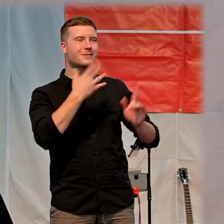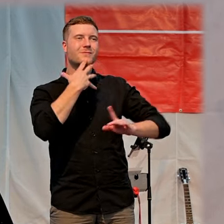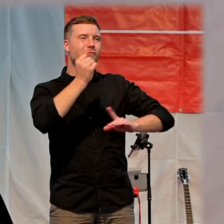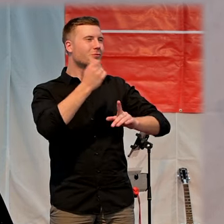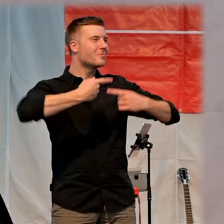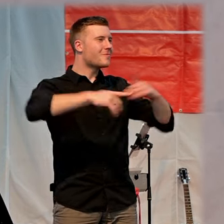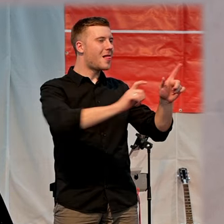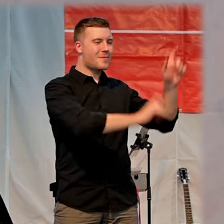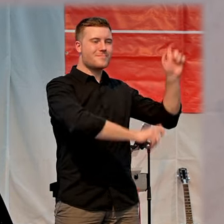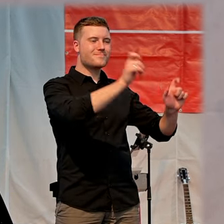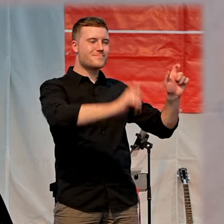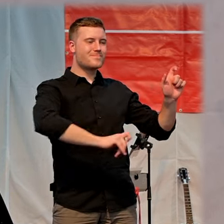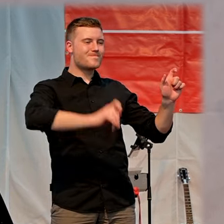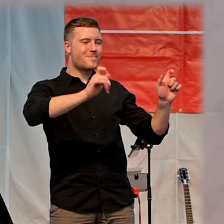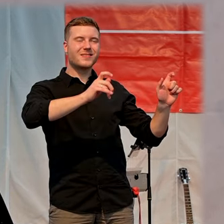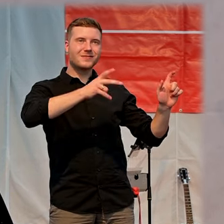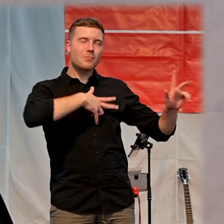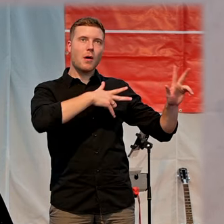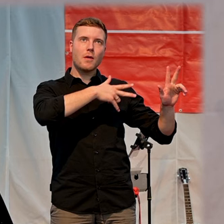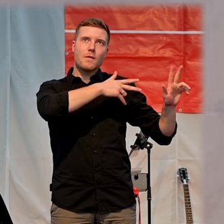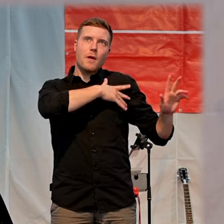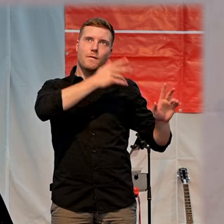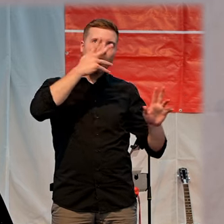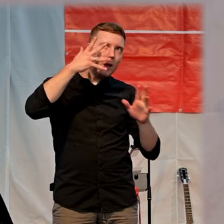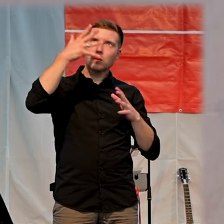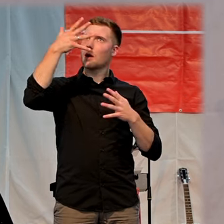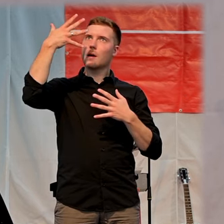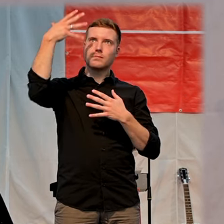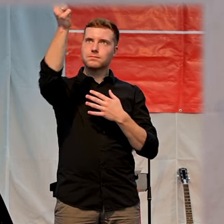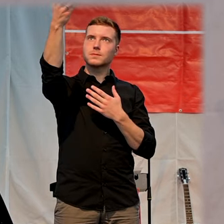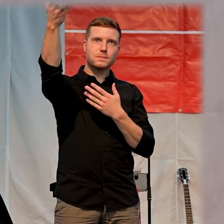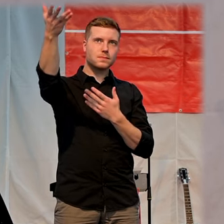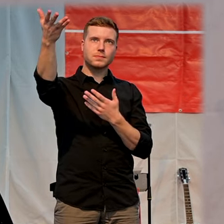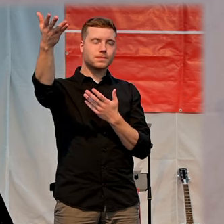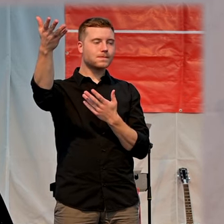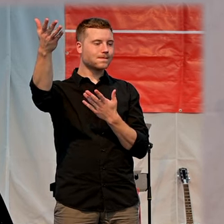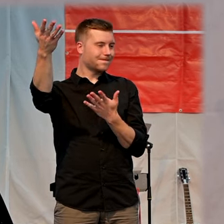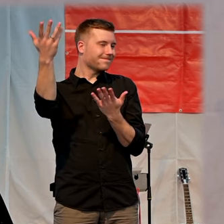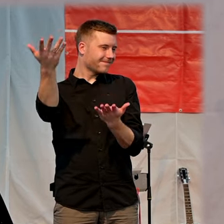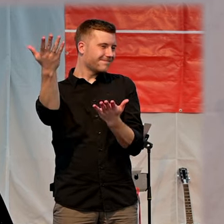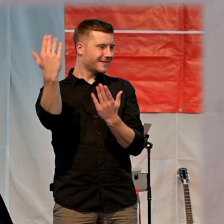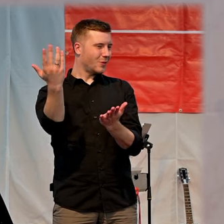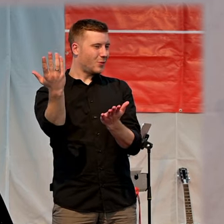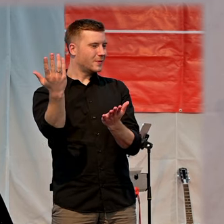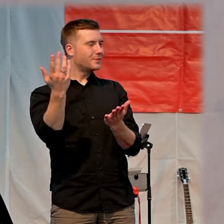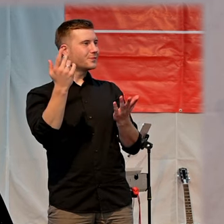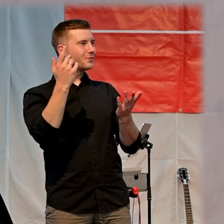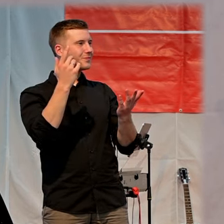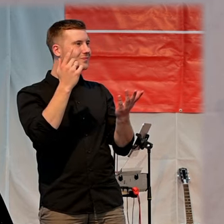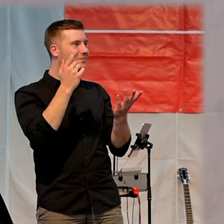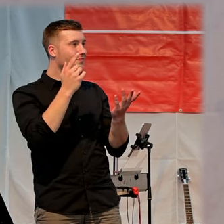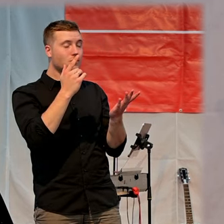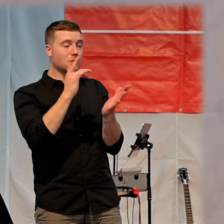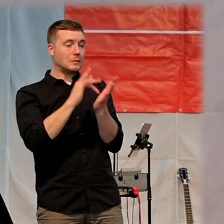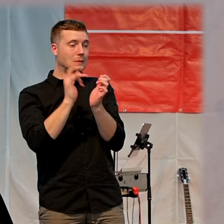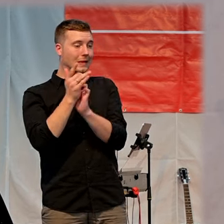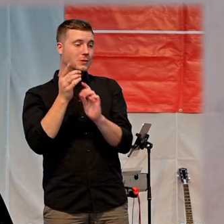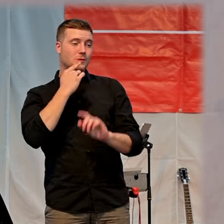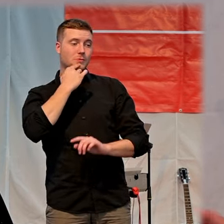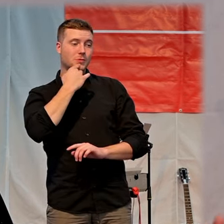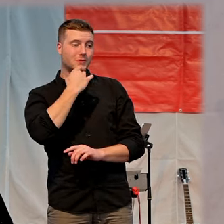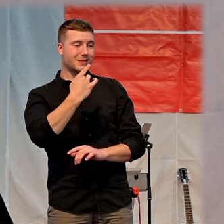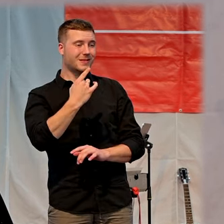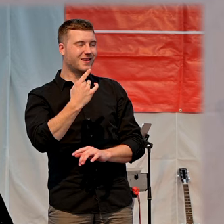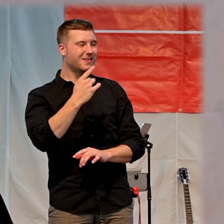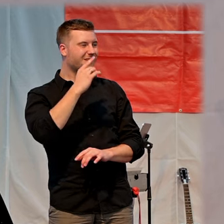und sie zur Erkenntnis der Wahrheit kommen. Jesus bringt es auf den Punkt. Wenn ihr nur die liebt, die euch lieben, habt ihr überhaupt